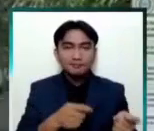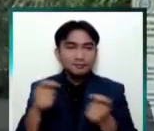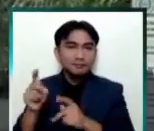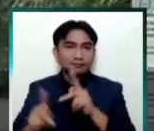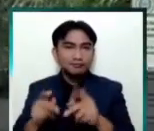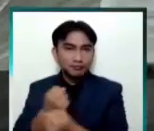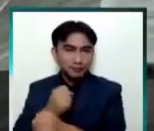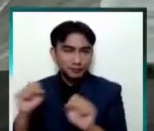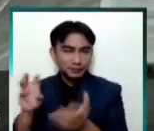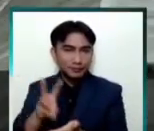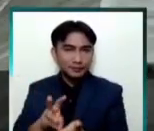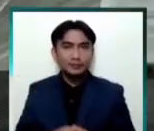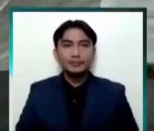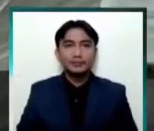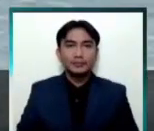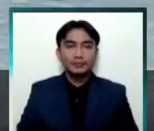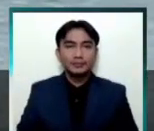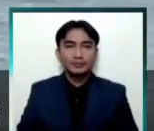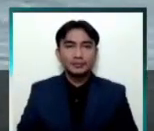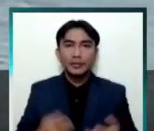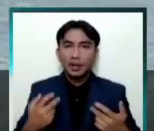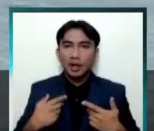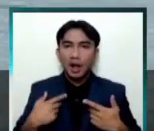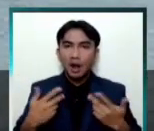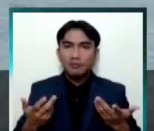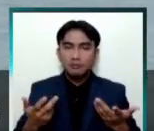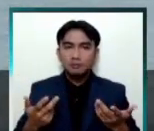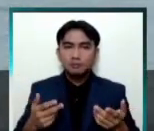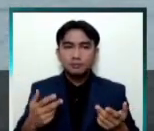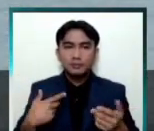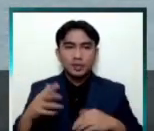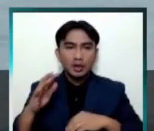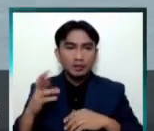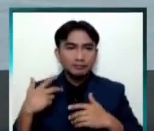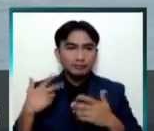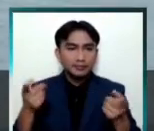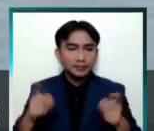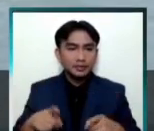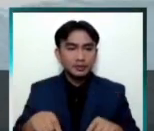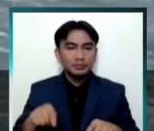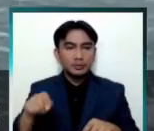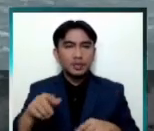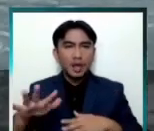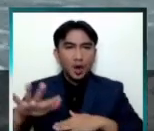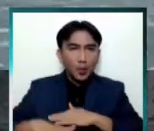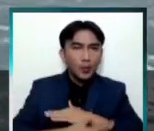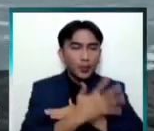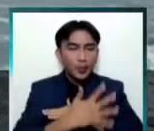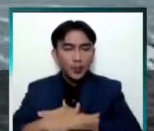Sa Aparikagayan, malalakas at matataas na ang alon kaninang hapon sa baybayang bahagi ng Barangay San Antonio.